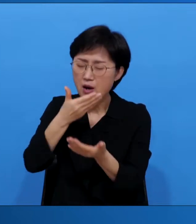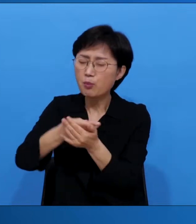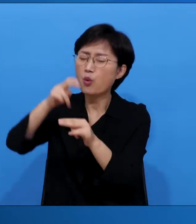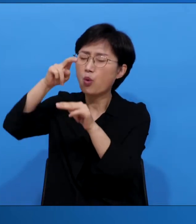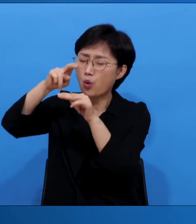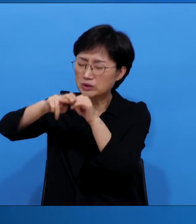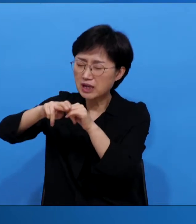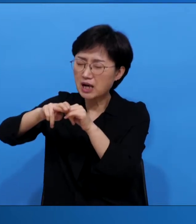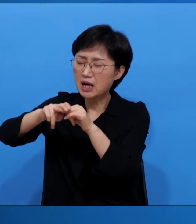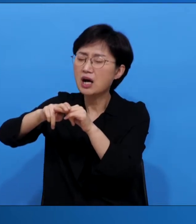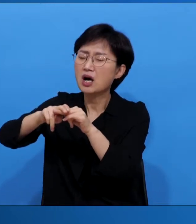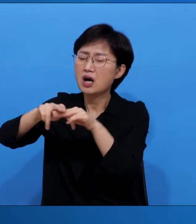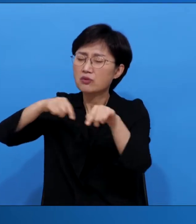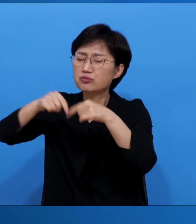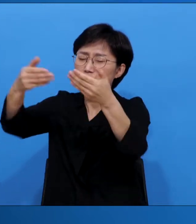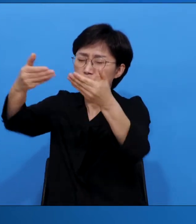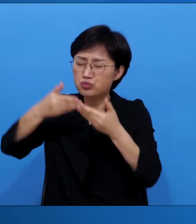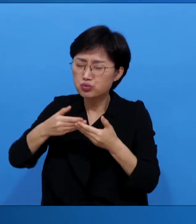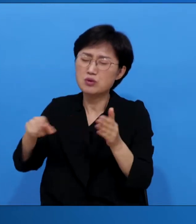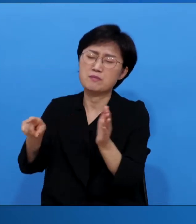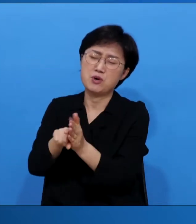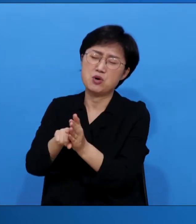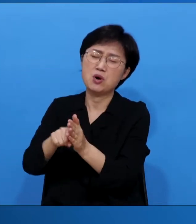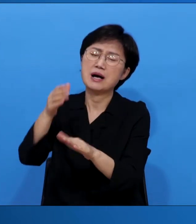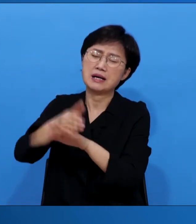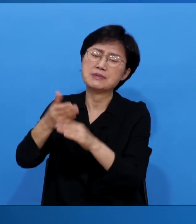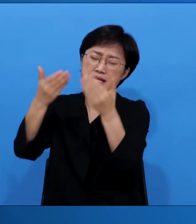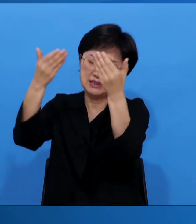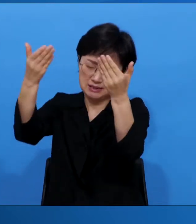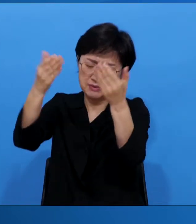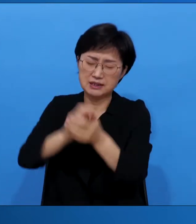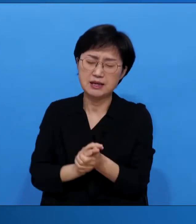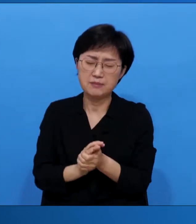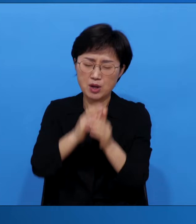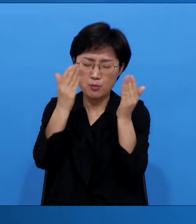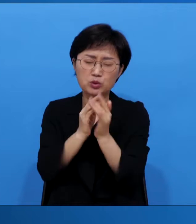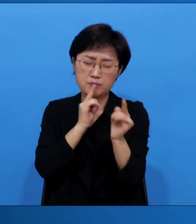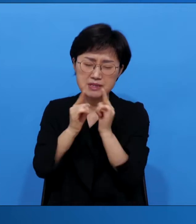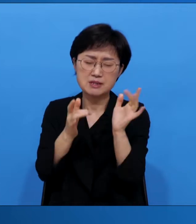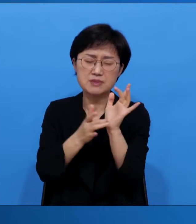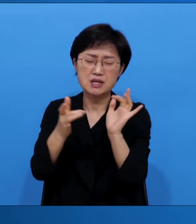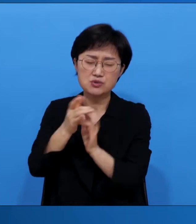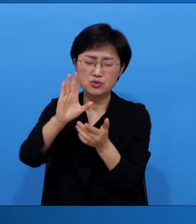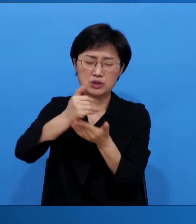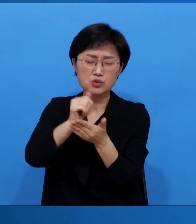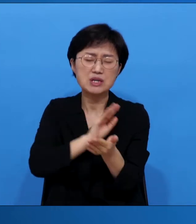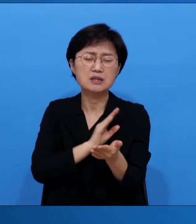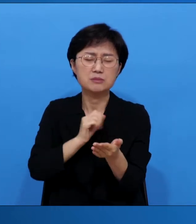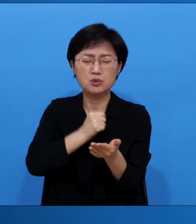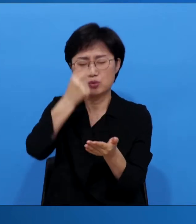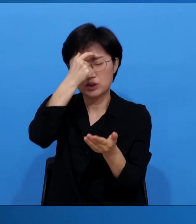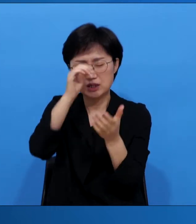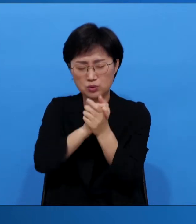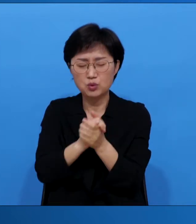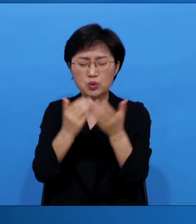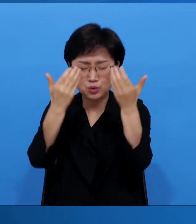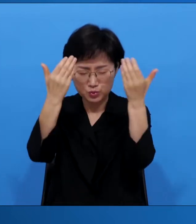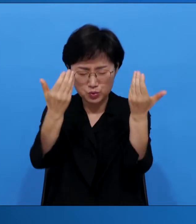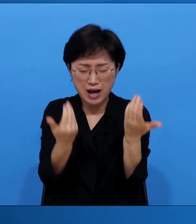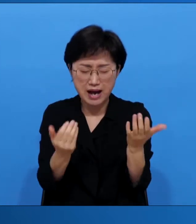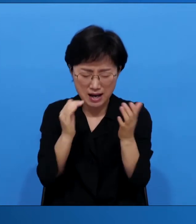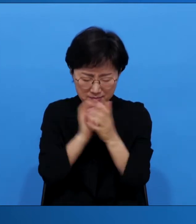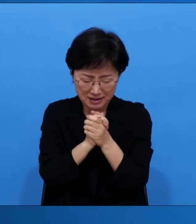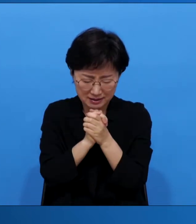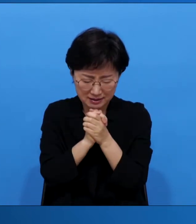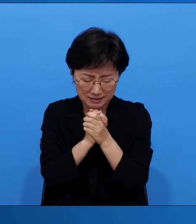하나님께 감사를 드리며 예수 그리스도 이름으로 기도드립니다. In the 아멘. praise of the choir, may all evil spirits depart. We thank you, Lord, for